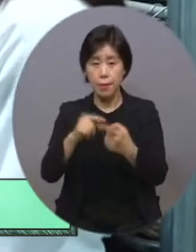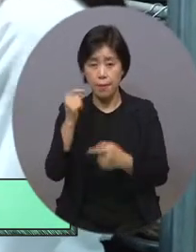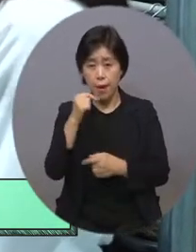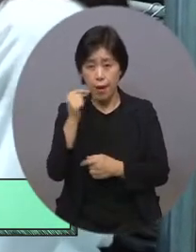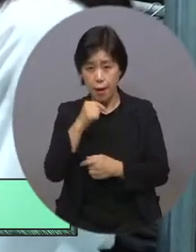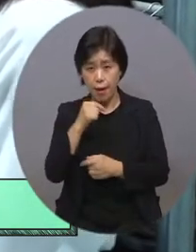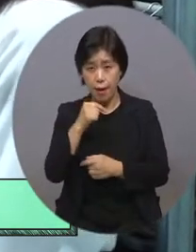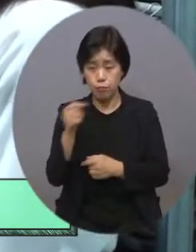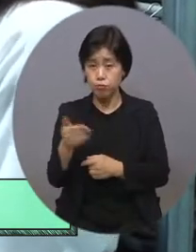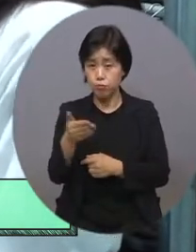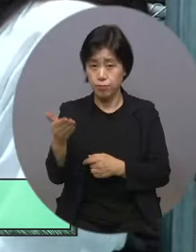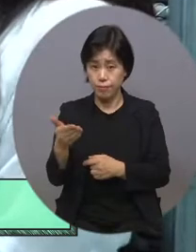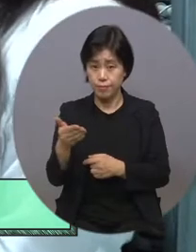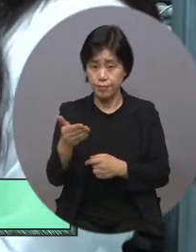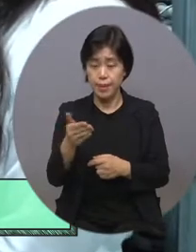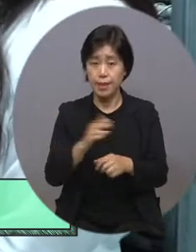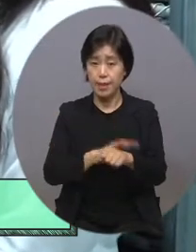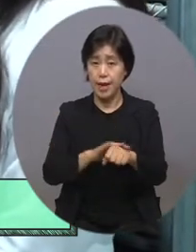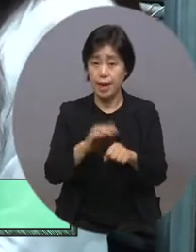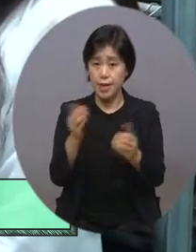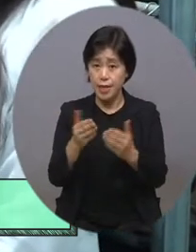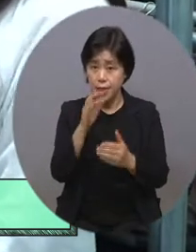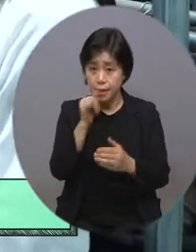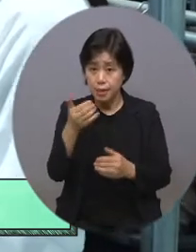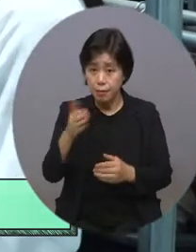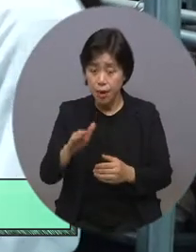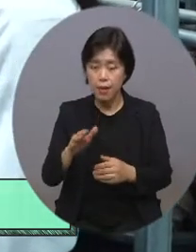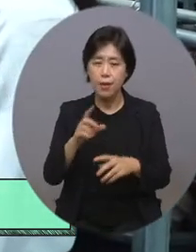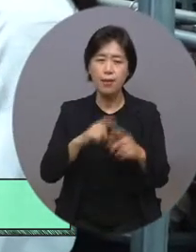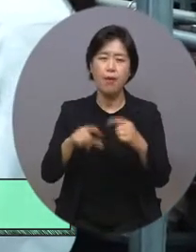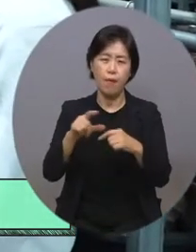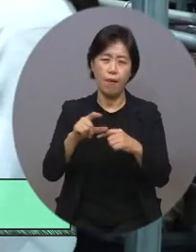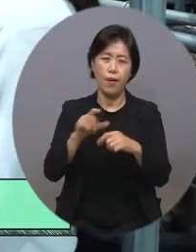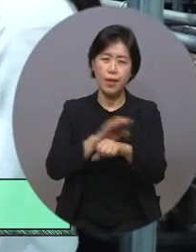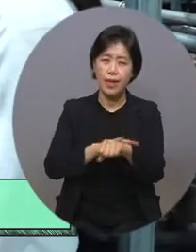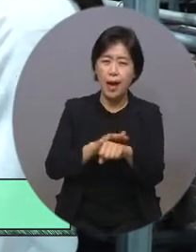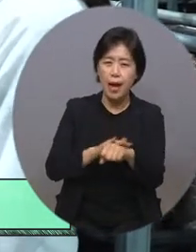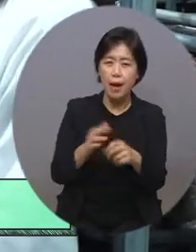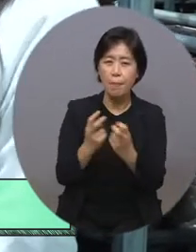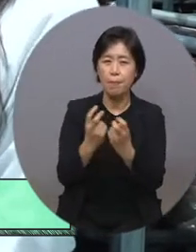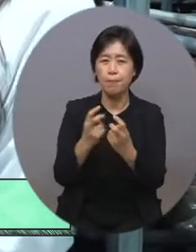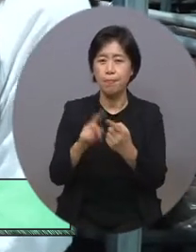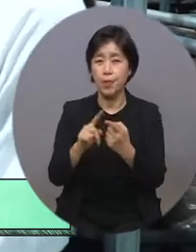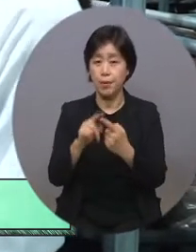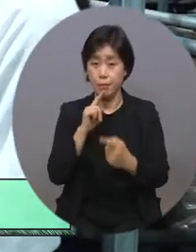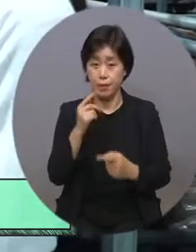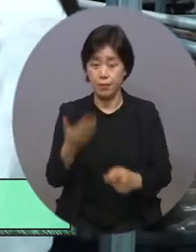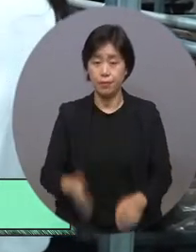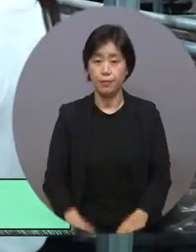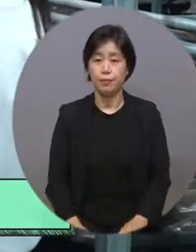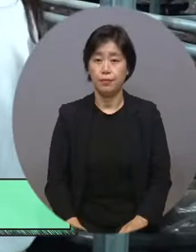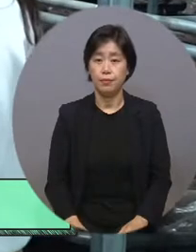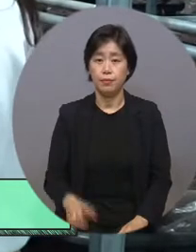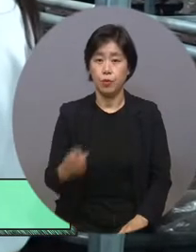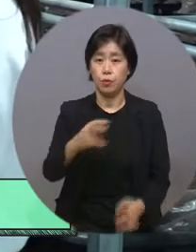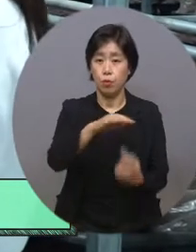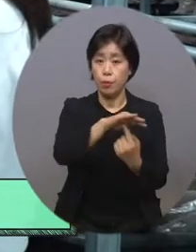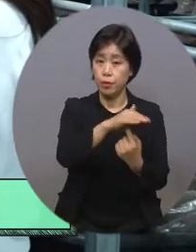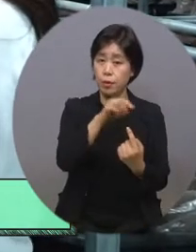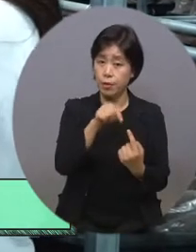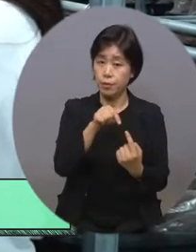직원분들이 하시지만 옆에서 저희가 그런 거를 더 좀 더 세심하게 알려드리고요. 그다음에 뭐 저 같은 경우는